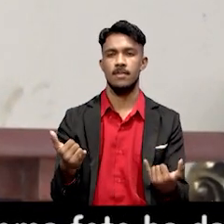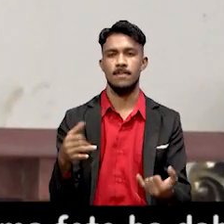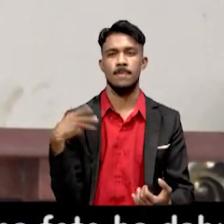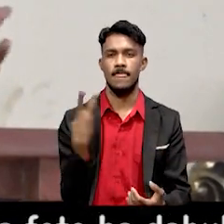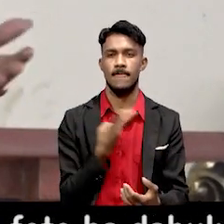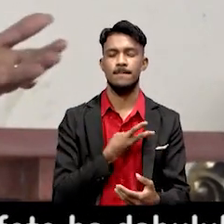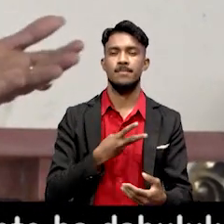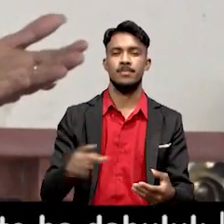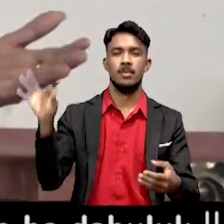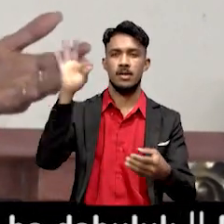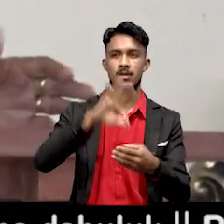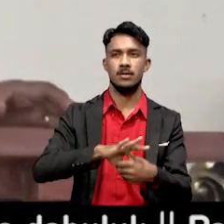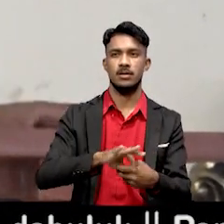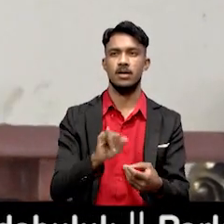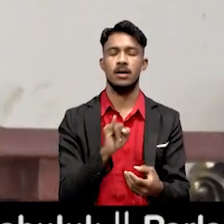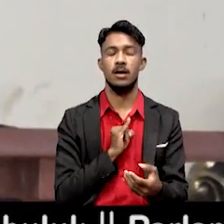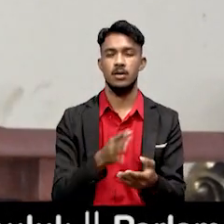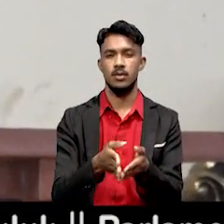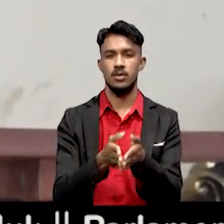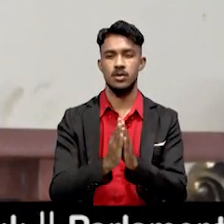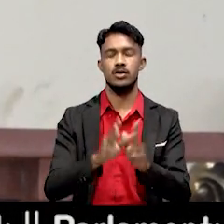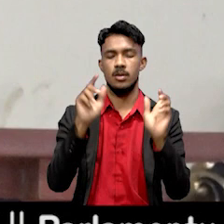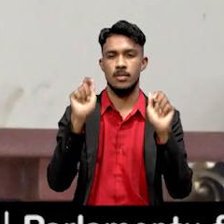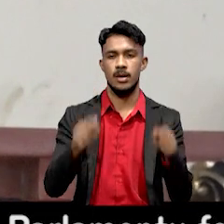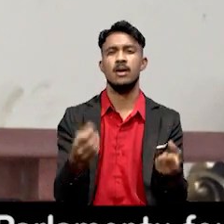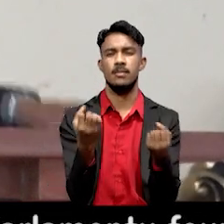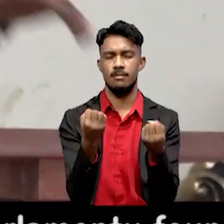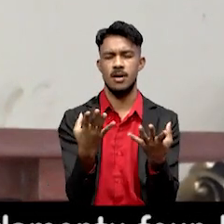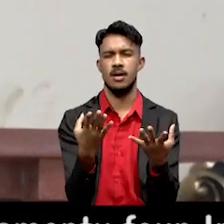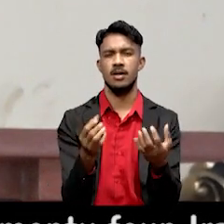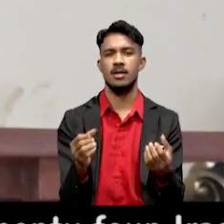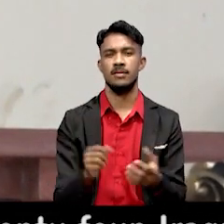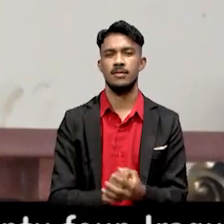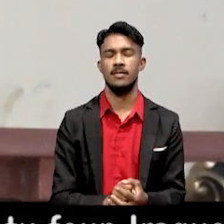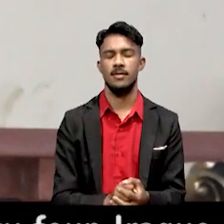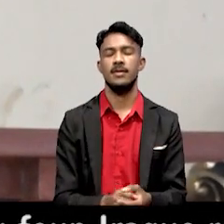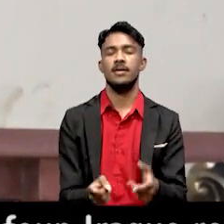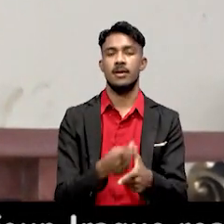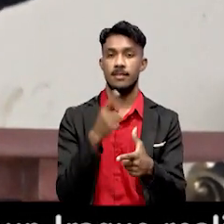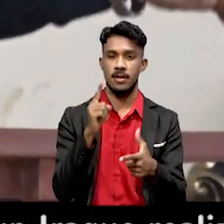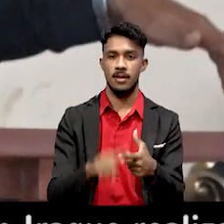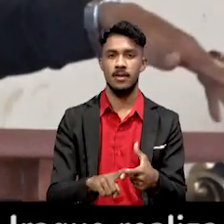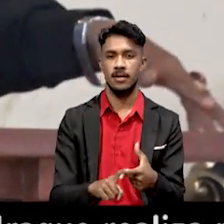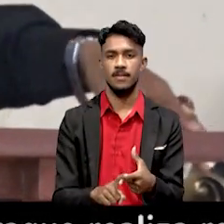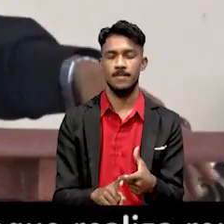mainnya kau musuh para dele para terutam. Tambah ni